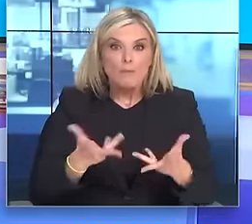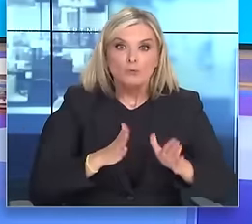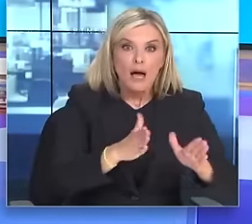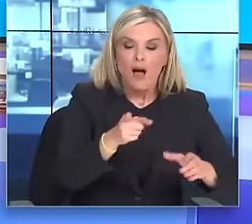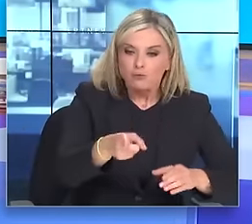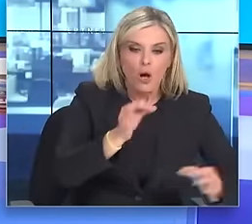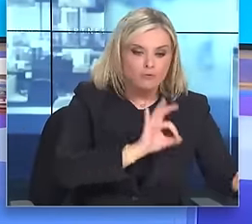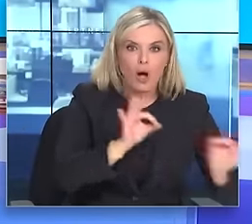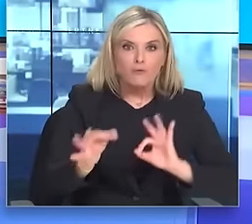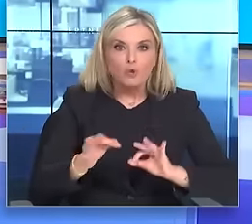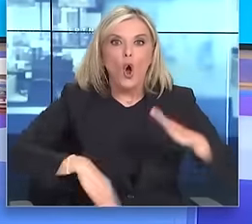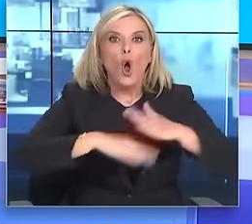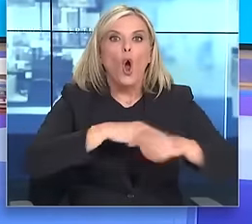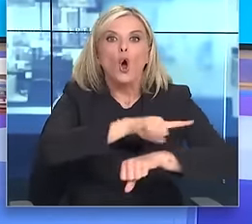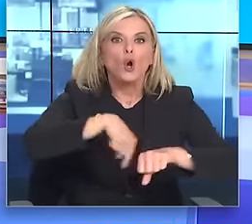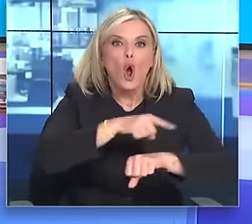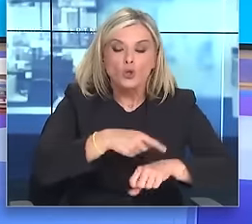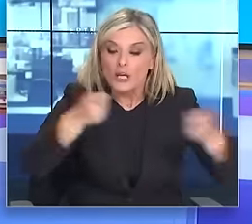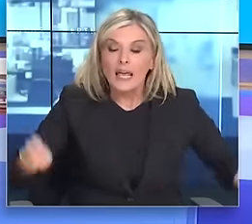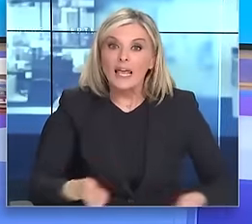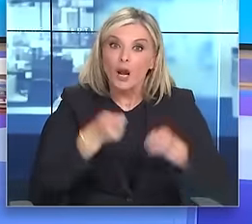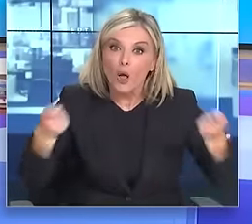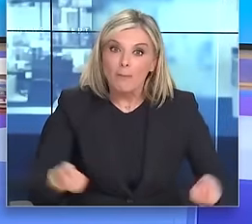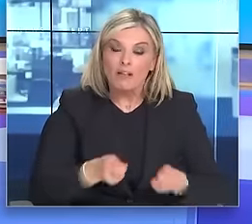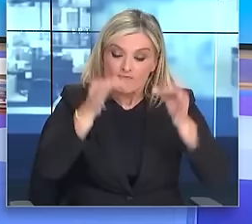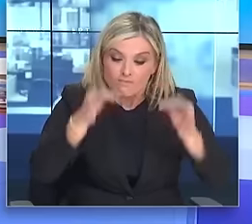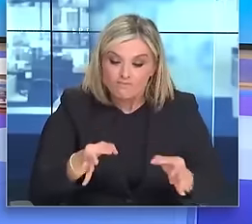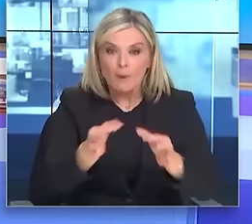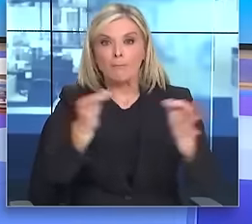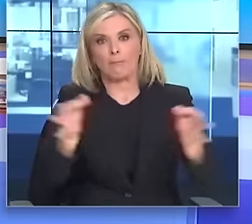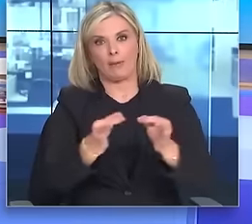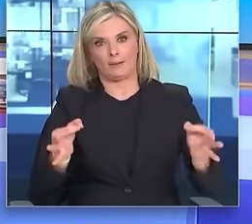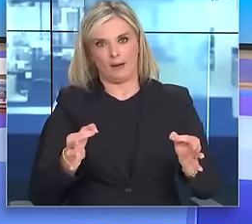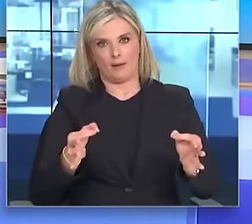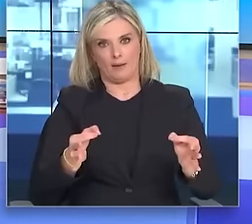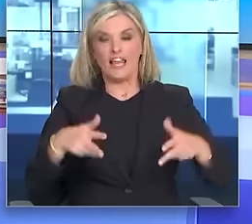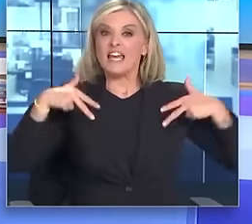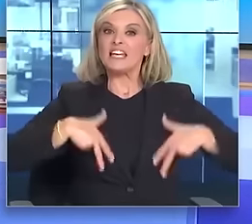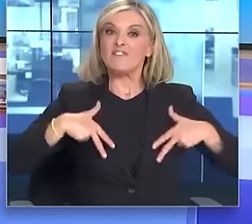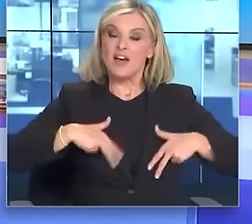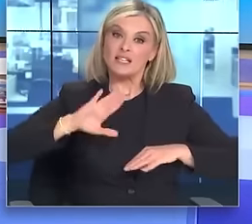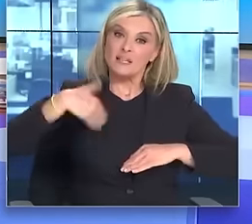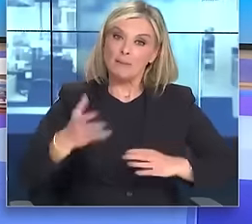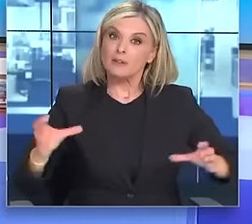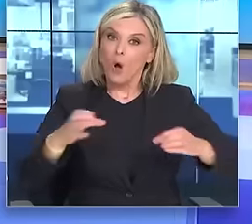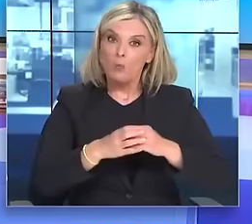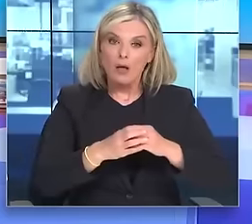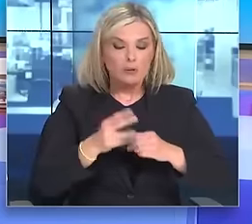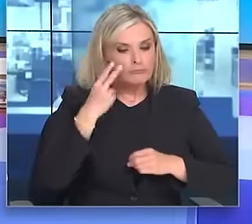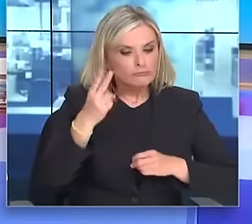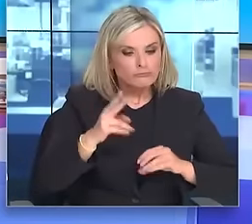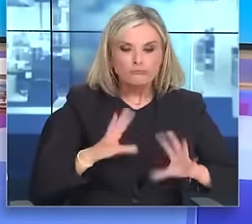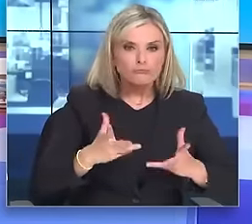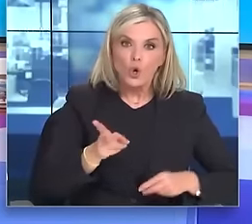κατεύθυνση, να μπορούν να υλοποιούν την πολιτική και στη συνέχεια το κυβερνητικό επιτελείο να παρακολουθεί το αποτέλεσμα και τον τρόπο με τον οποίο